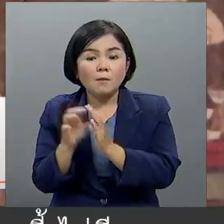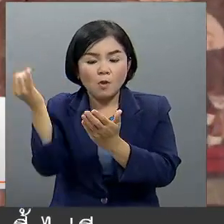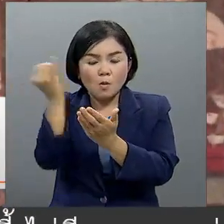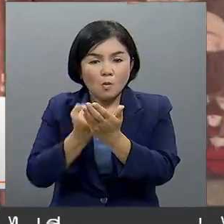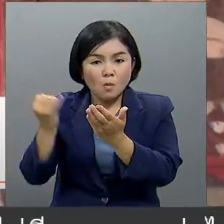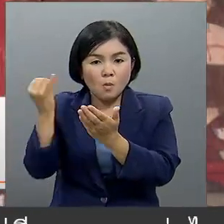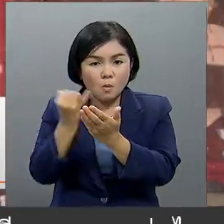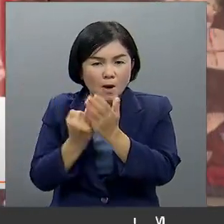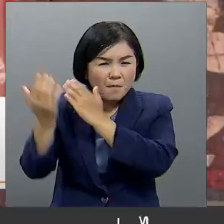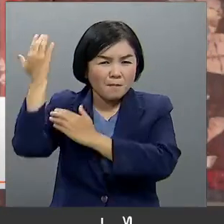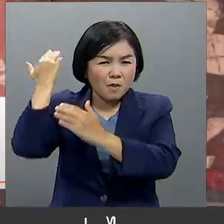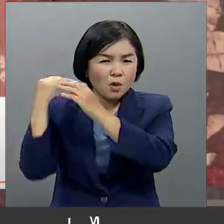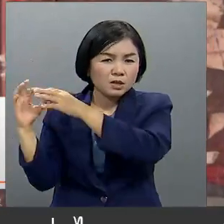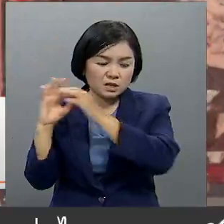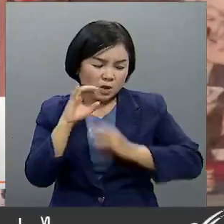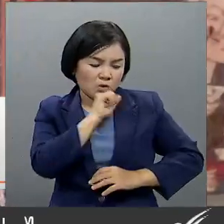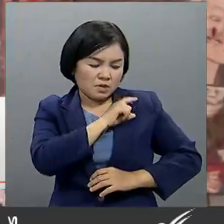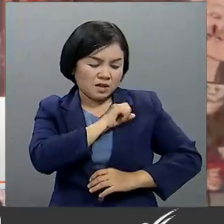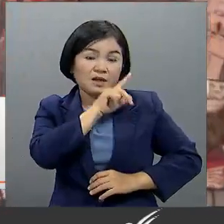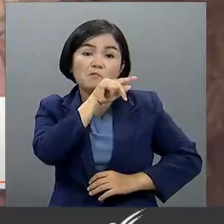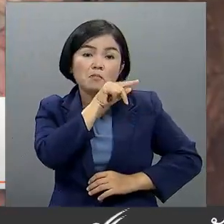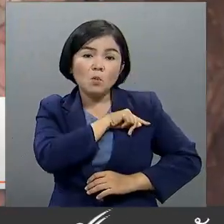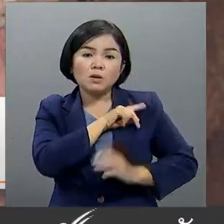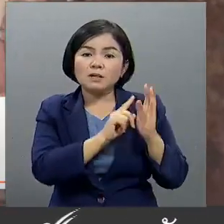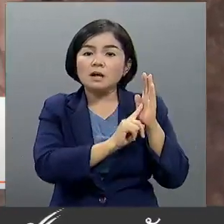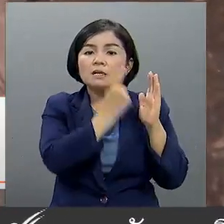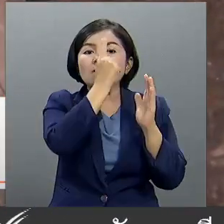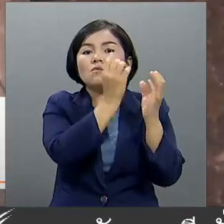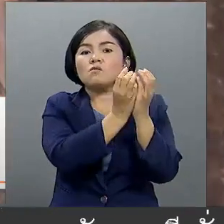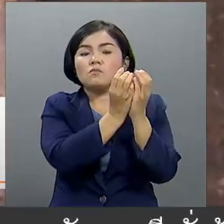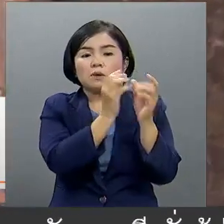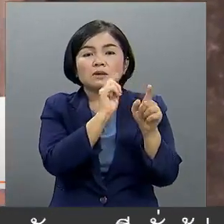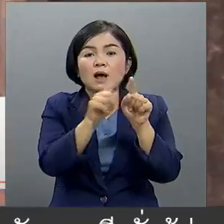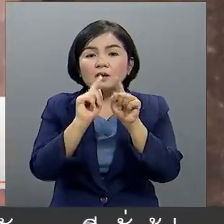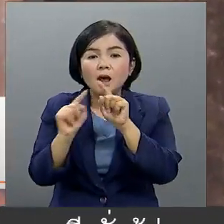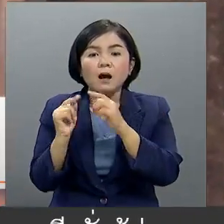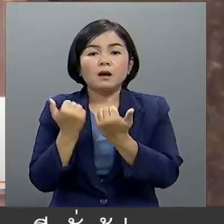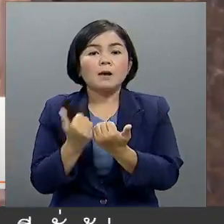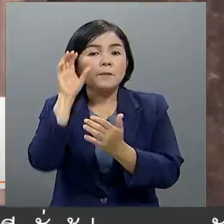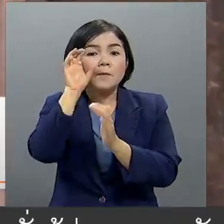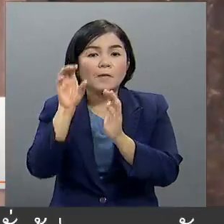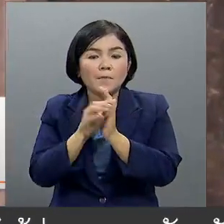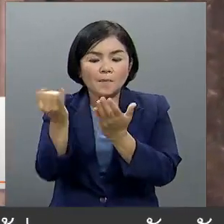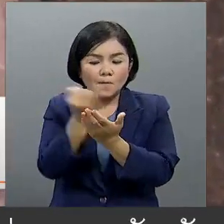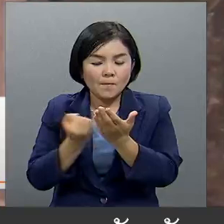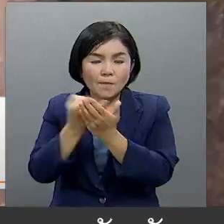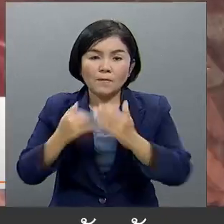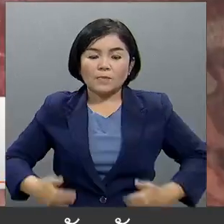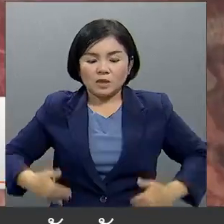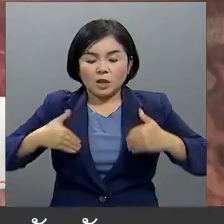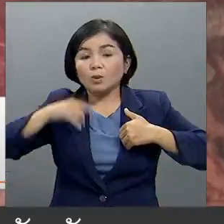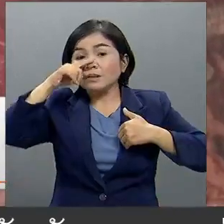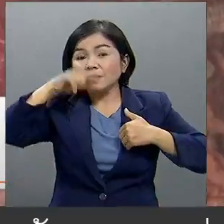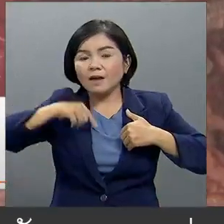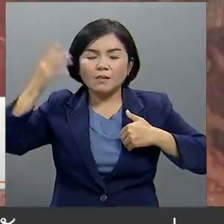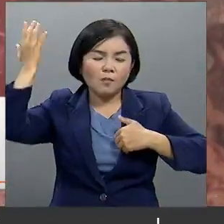ทศชาติพระเวสสันดรชาดกนะครับตั้งแต่ต้นจนจบนอกจากนี้เนี่ยยังมีภาพเขียนที่เป็นวิถีชีวิตของคนไทยนะโดยเฉพา